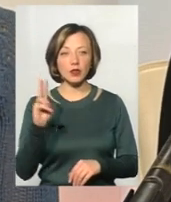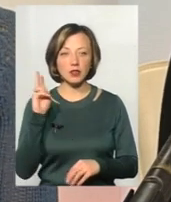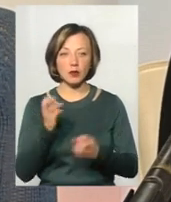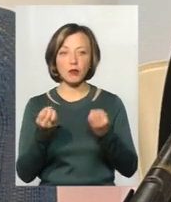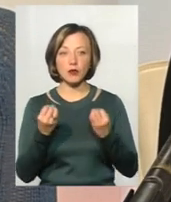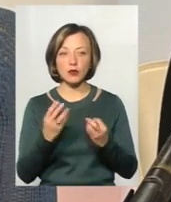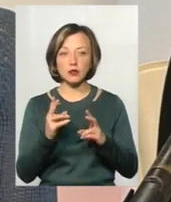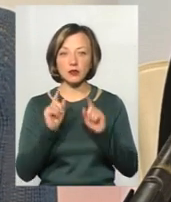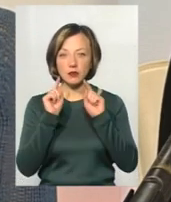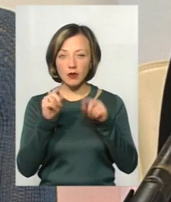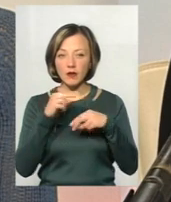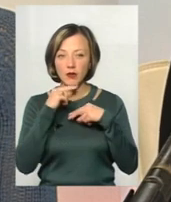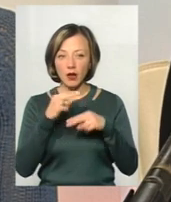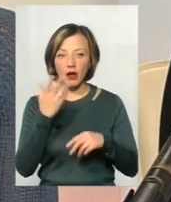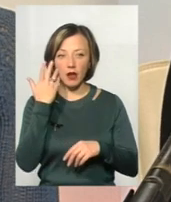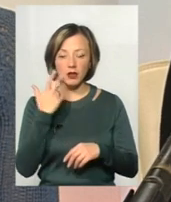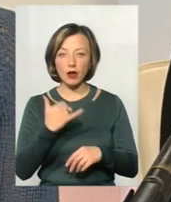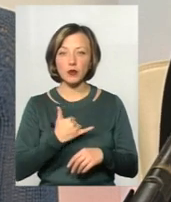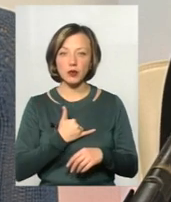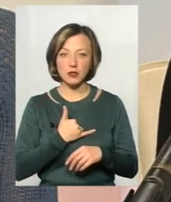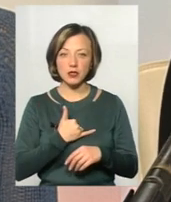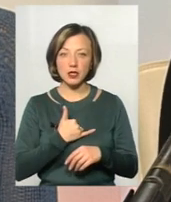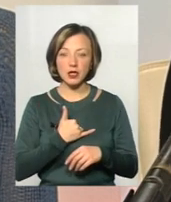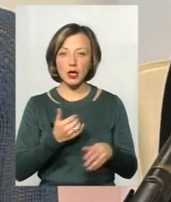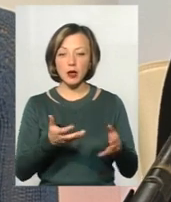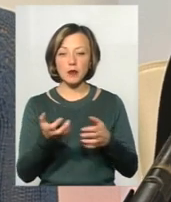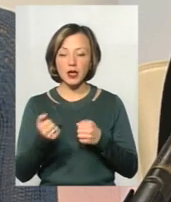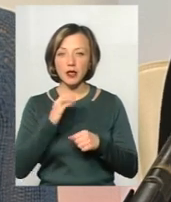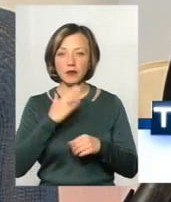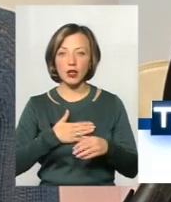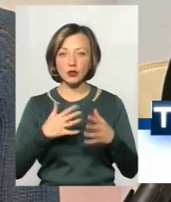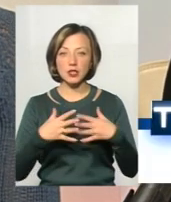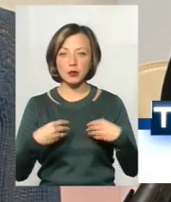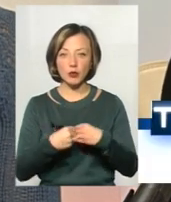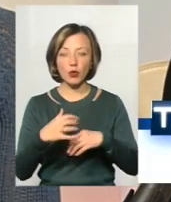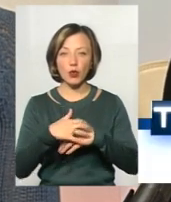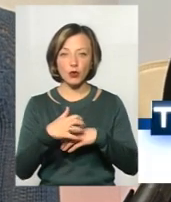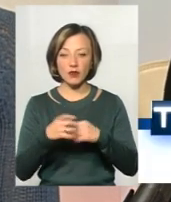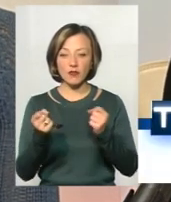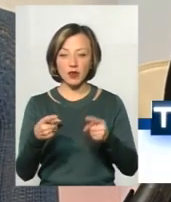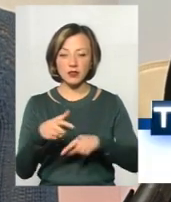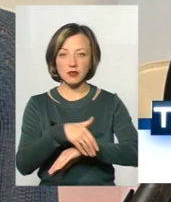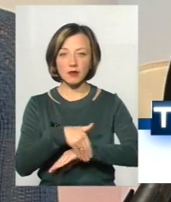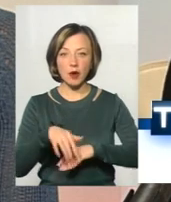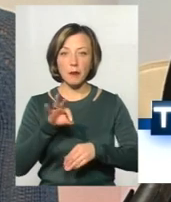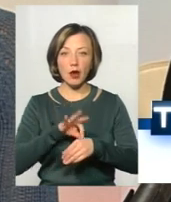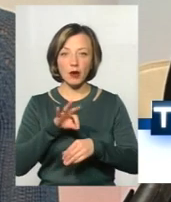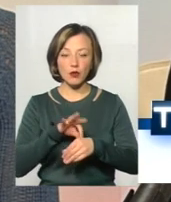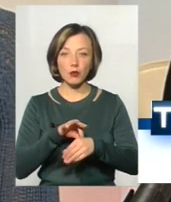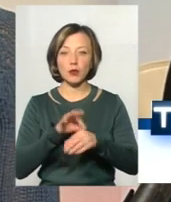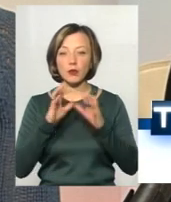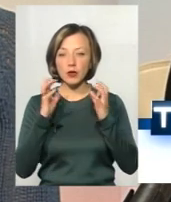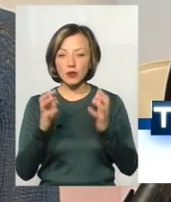просто обратила, когда у нас, мы приняли в нашу семью кошечку выкинутую со двора, больную, и мы